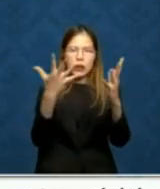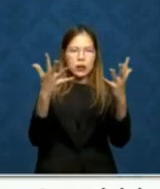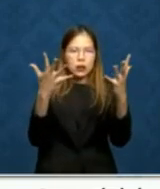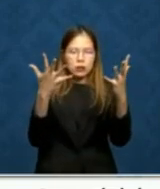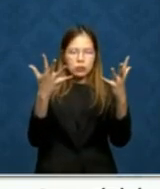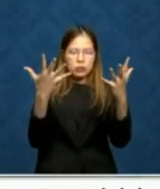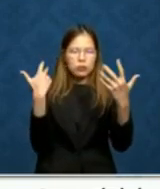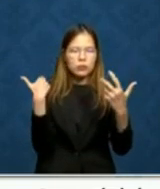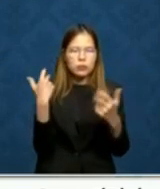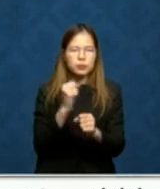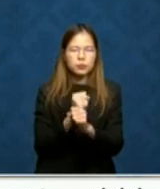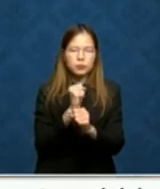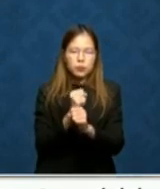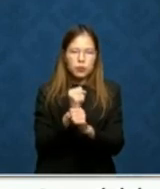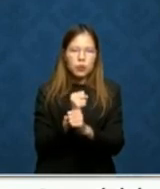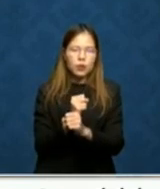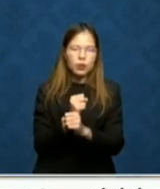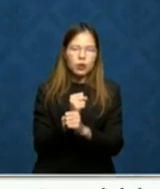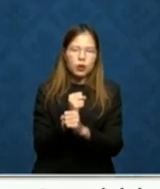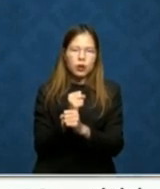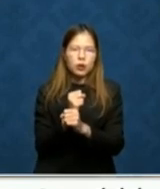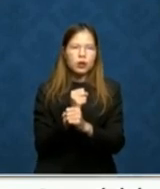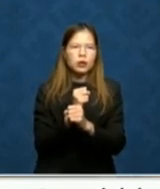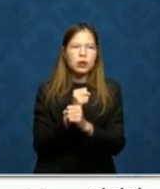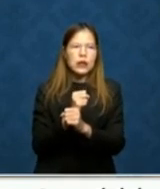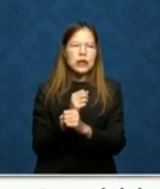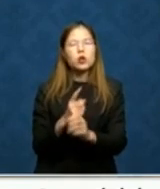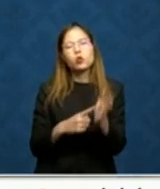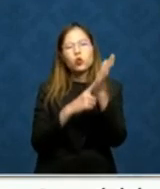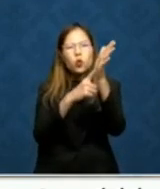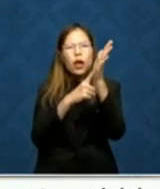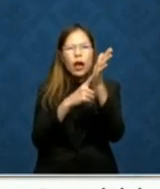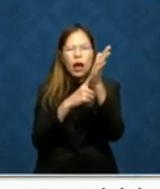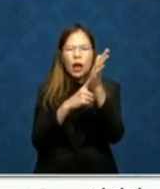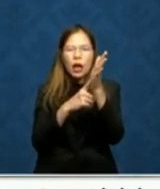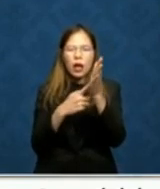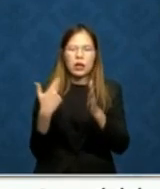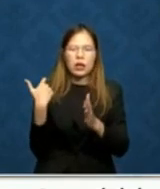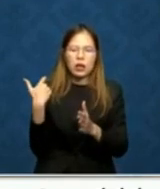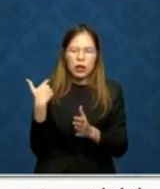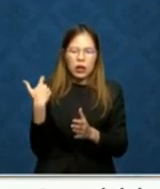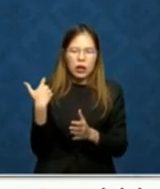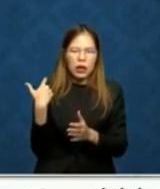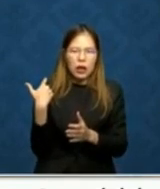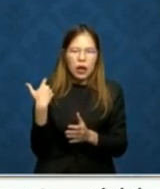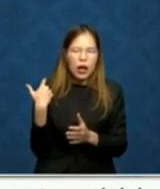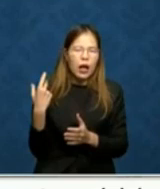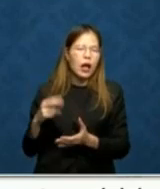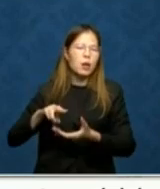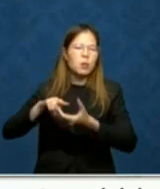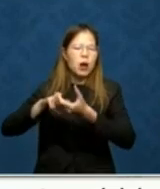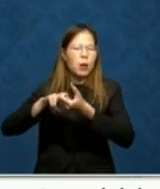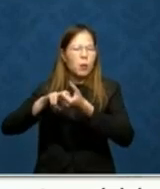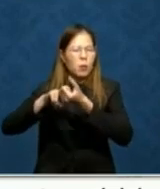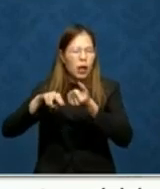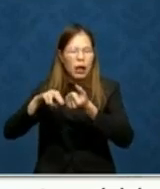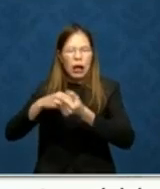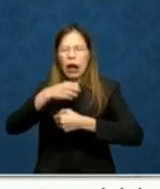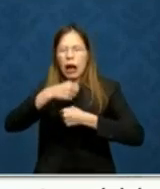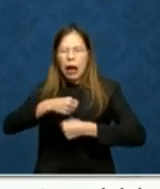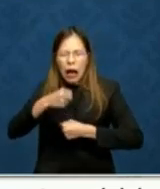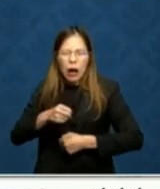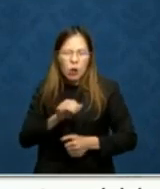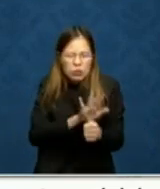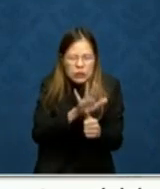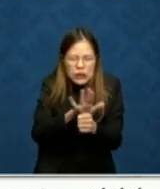ที่ผู้กระทำได้ส่งสัญญาณคุกคามให้เหยื่อเช่นอดีตสามีคอยติดตามความเคลื่อนไหวของอดีตภรรยาจนน